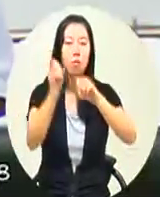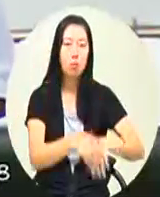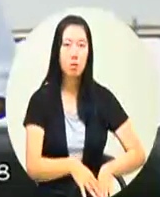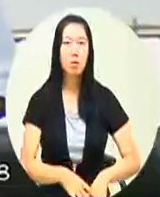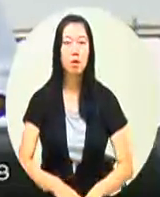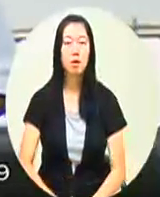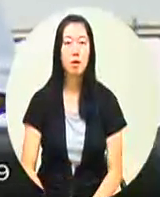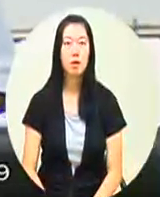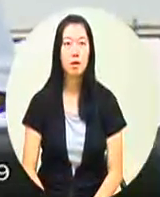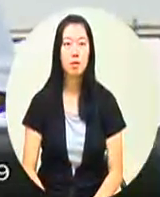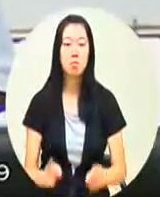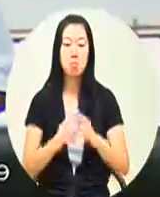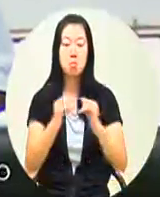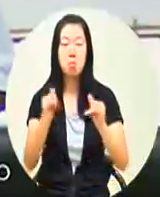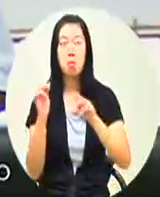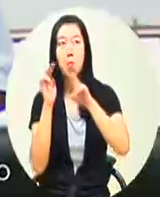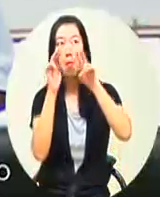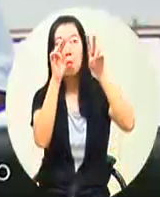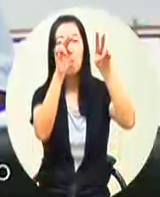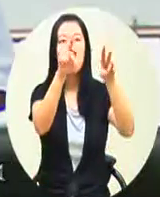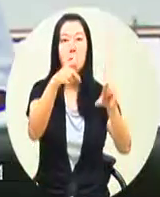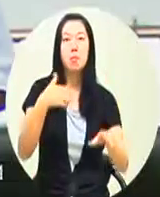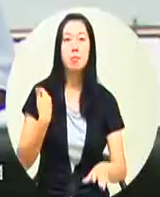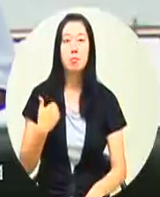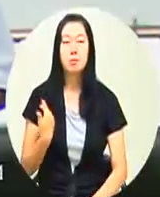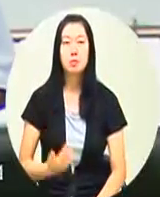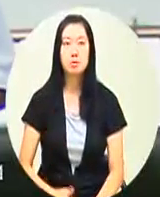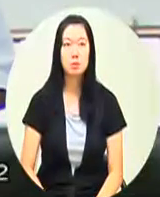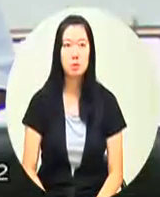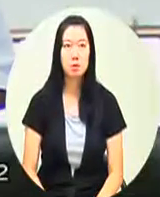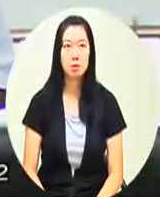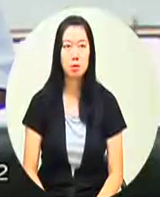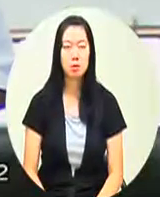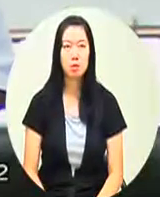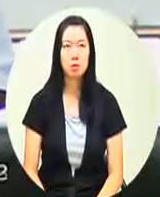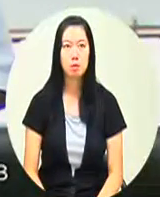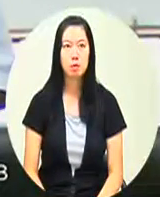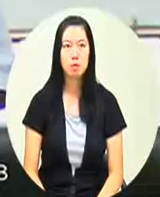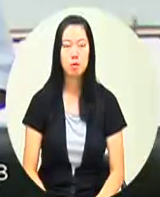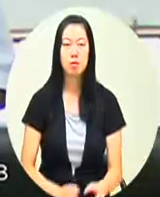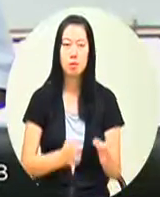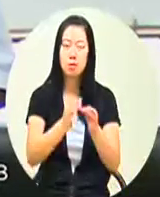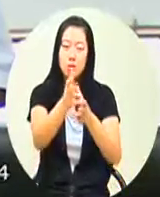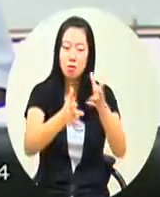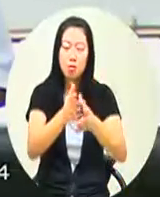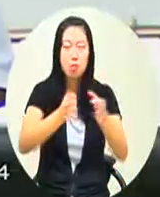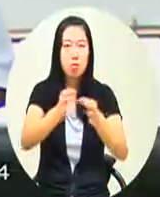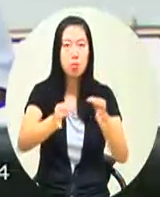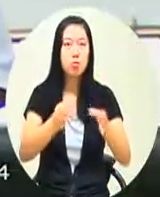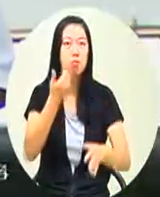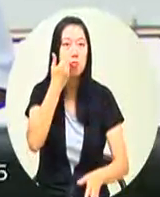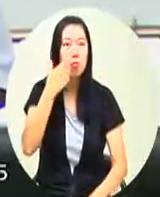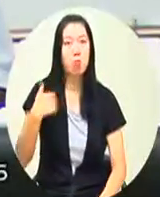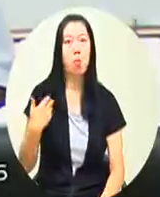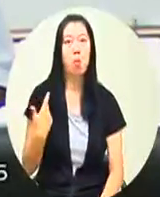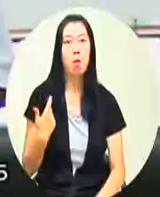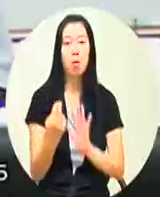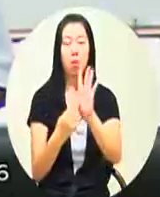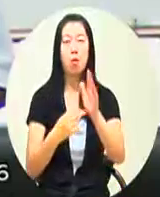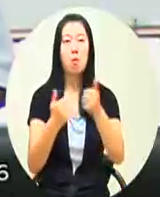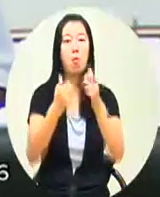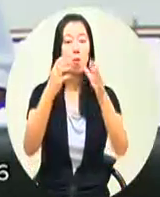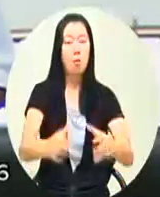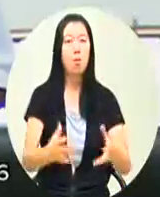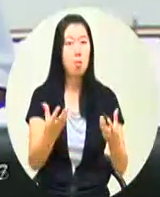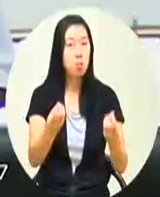所以民众根本也不知道到底谁是厂商，也不办说明会。所以